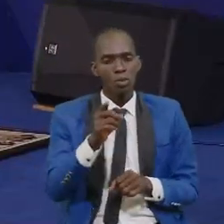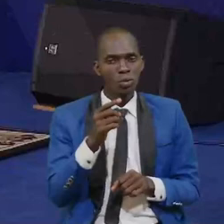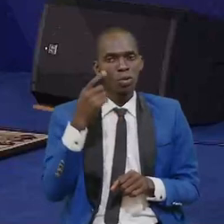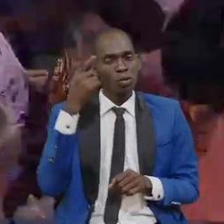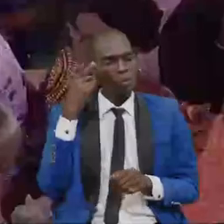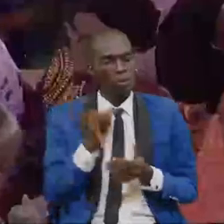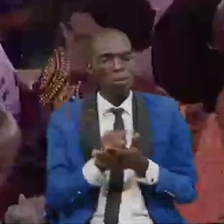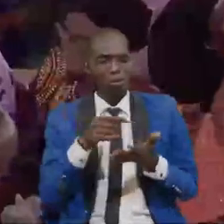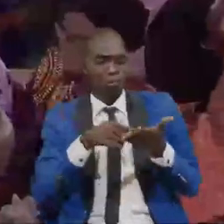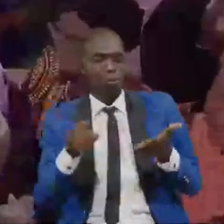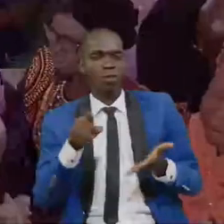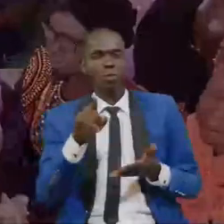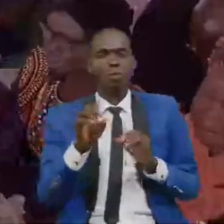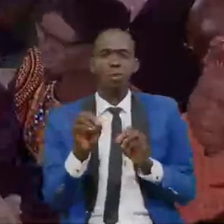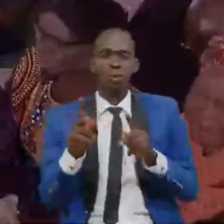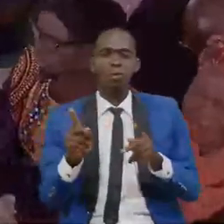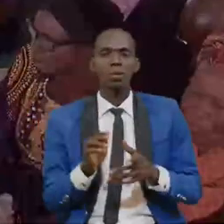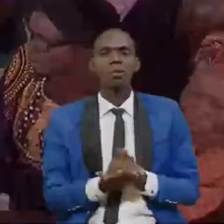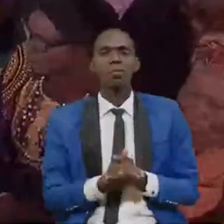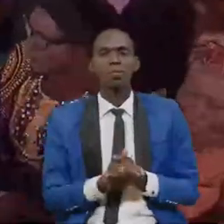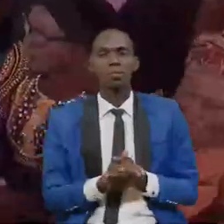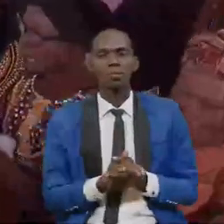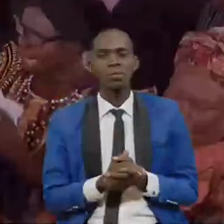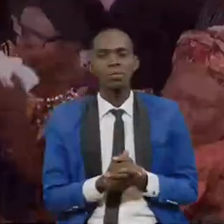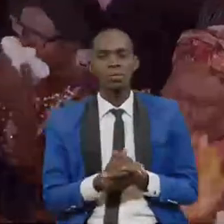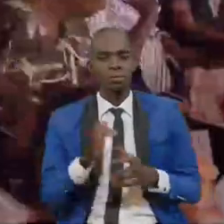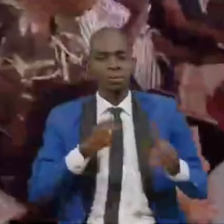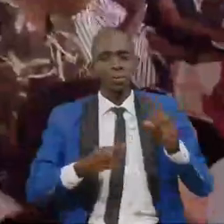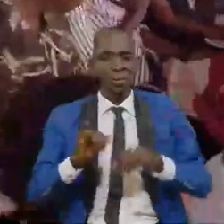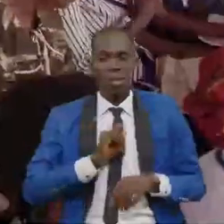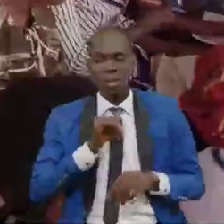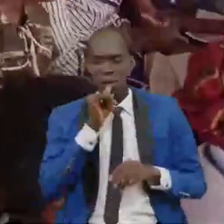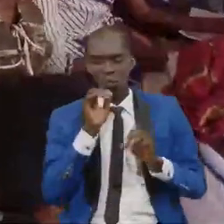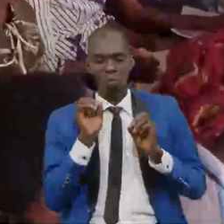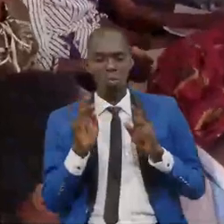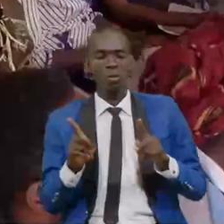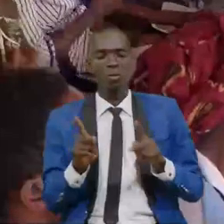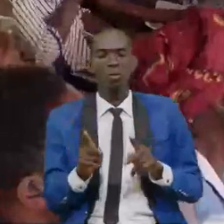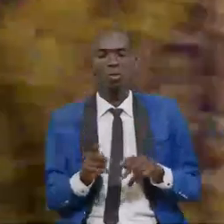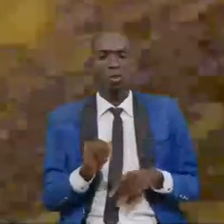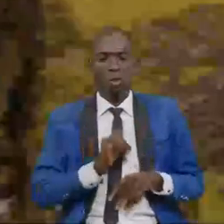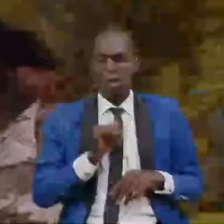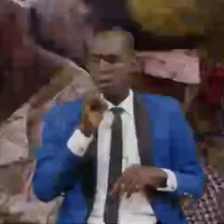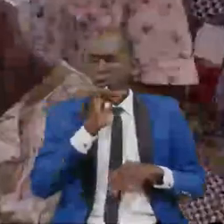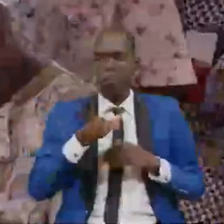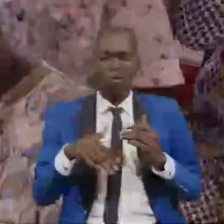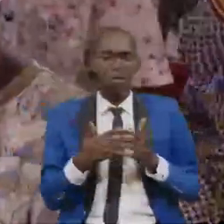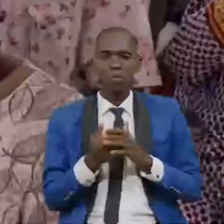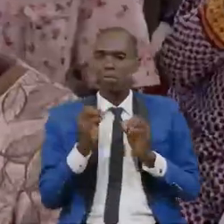a déjà corrigé que tout va bien. Tout va bien chez moi. Tout va bien chez